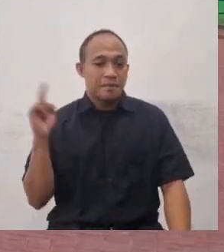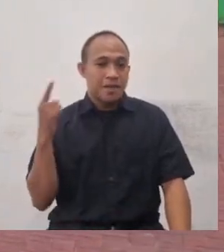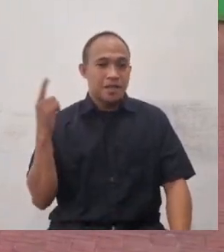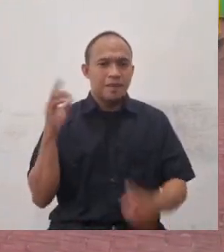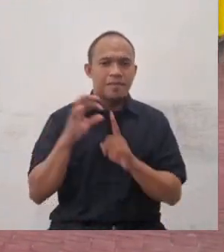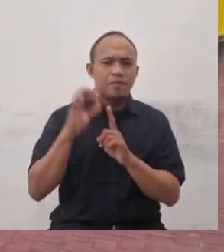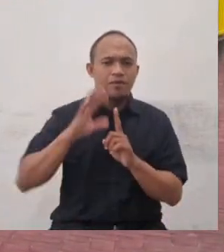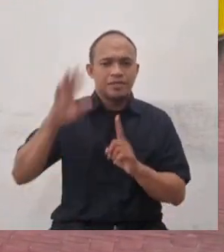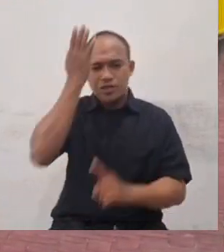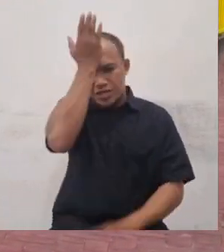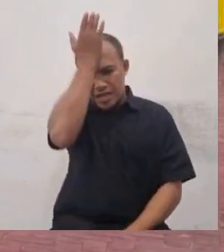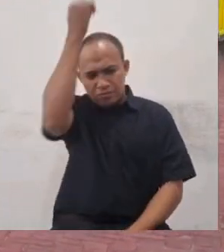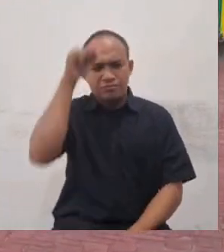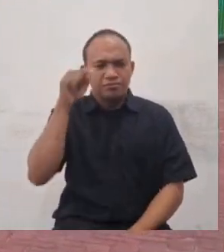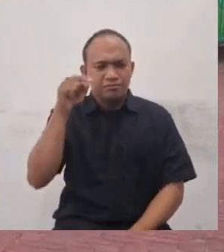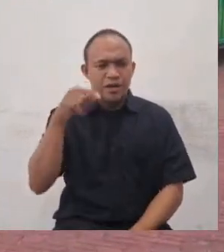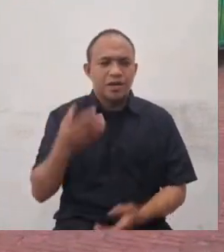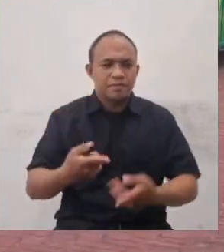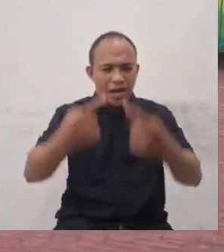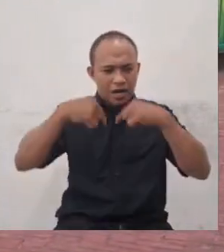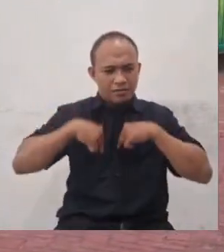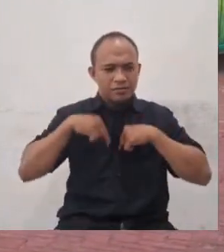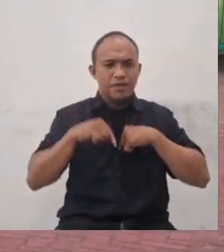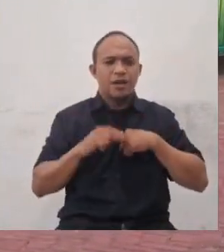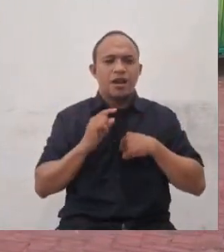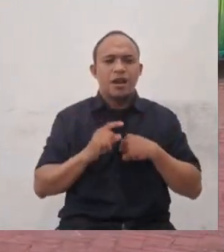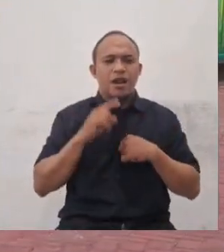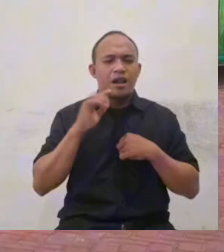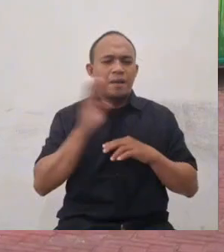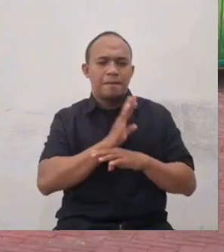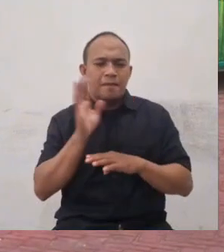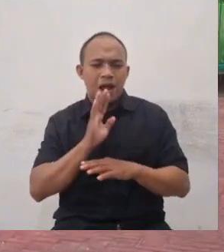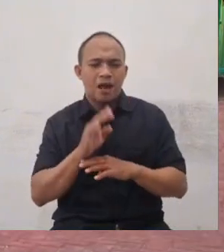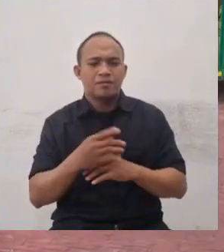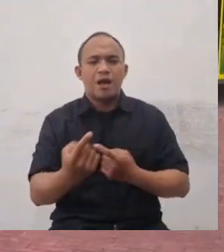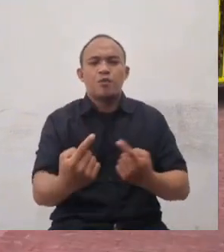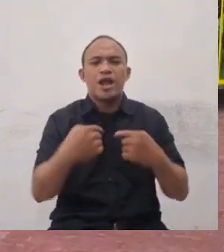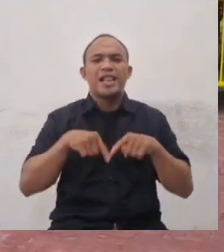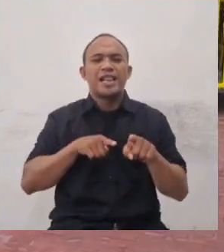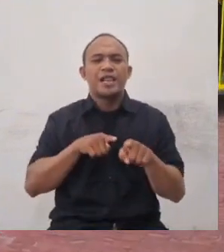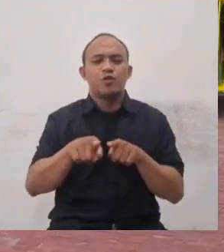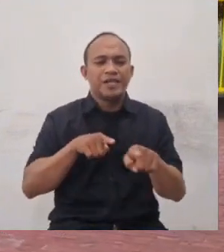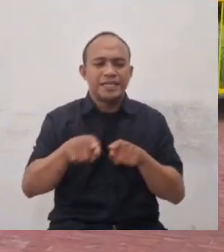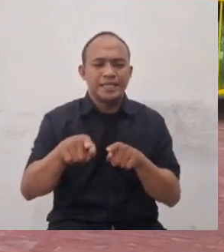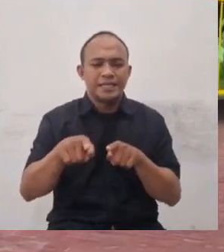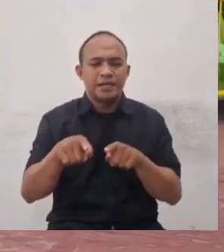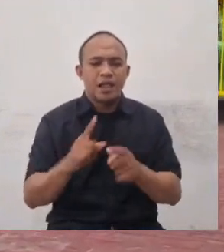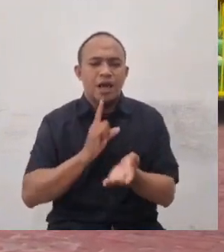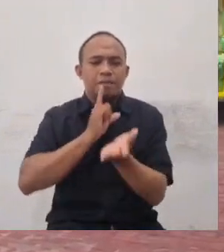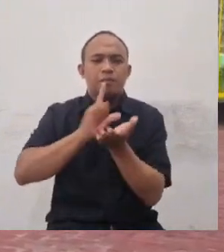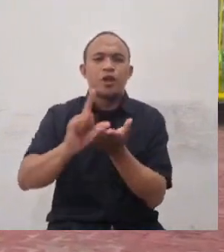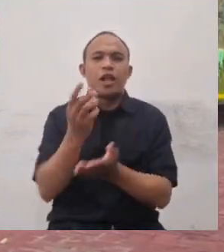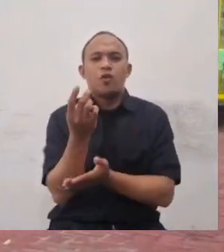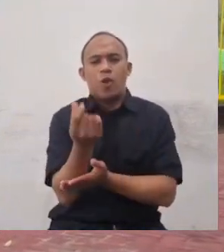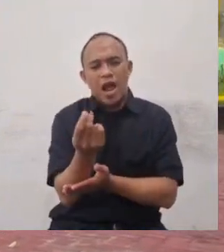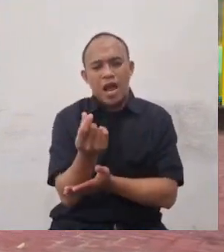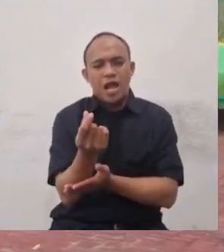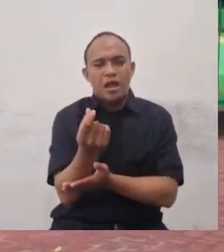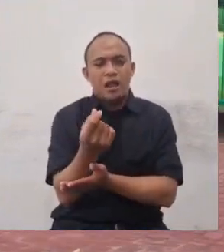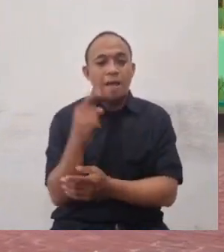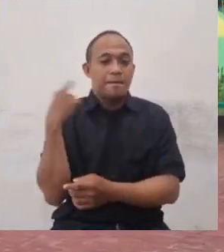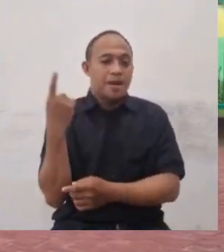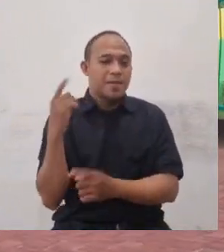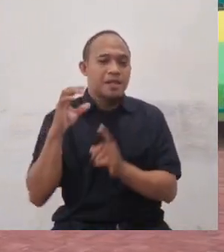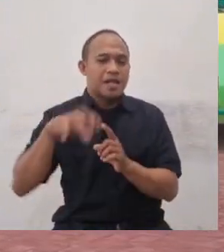Pemerintah Provinsi Gorontalo kembali meraih opini wajar tanpa pengecualian atas laporan keuangan